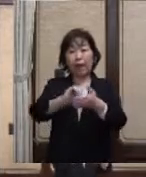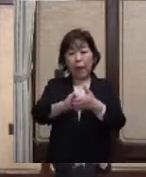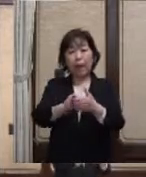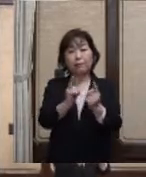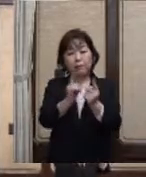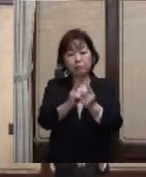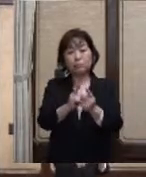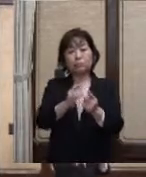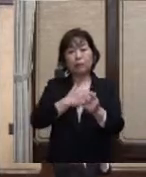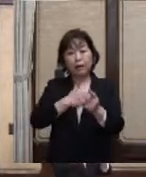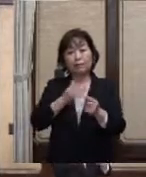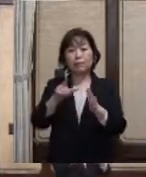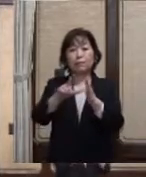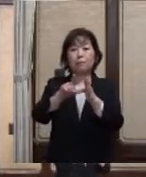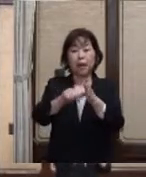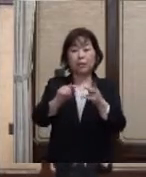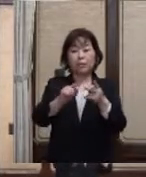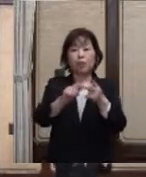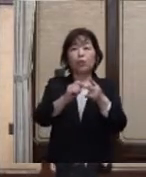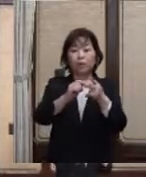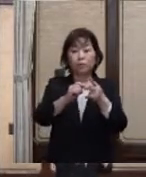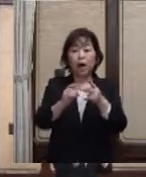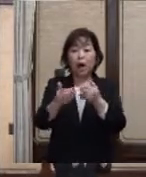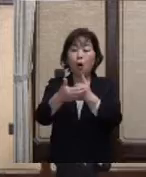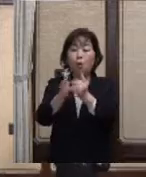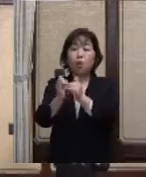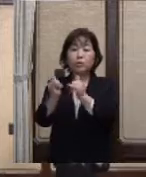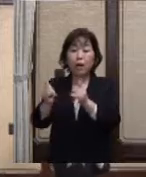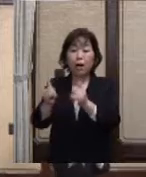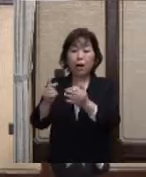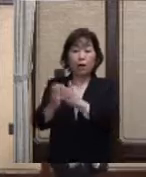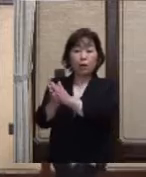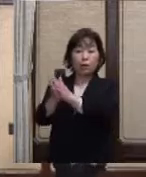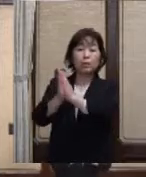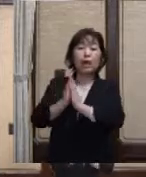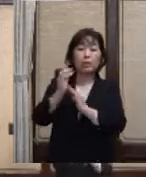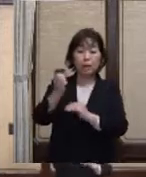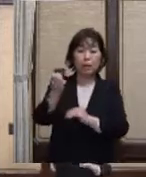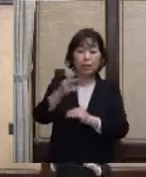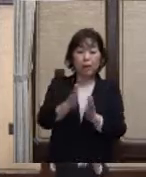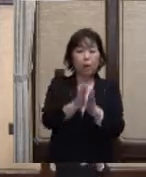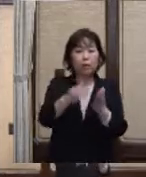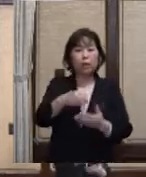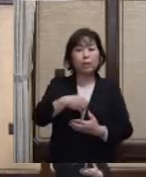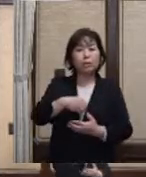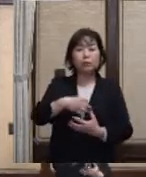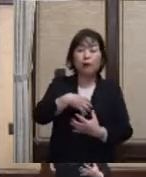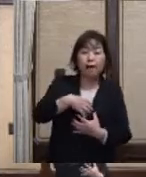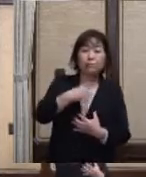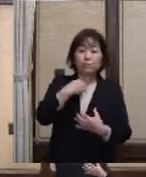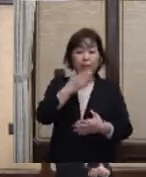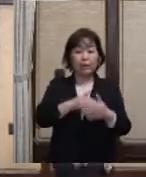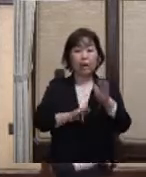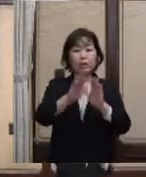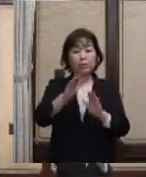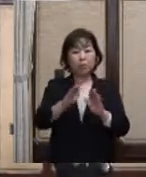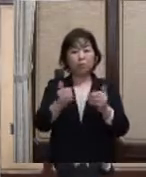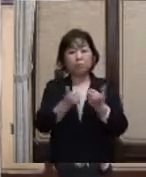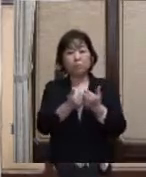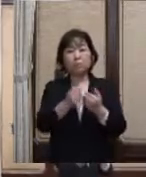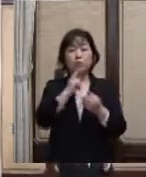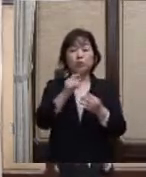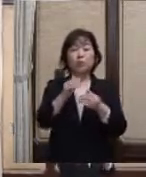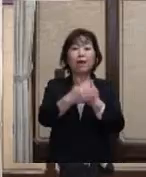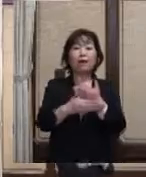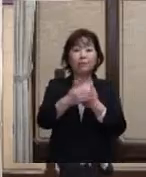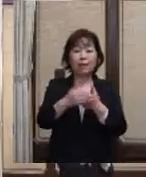合、もう一つは、保護者からの要請や本人の不安感、体調不良等により